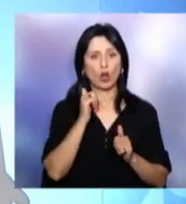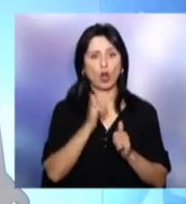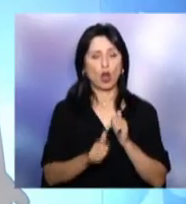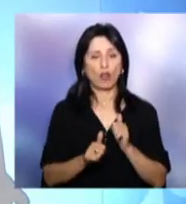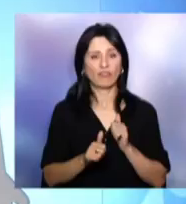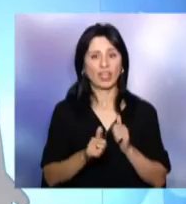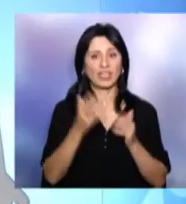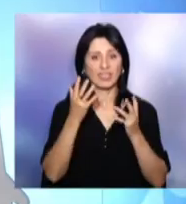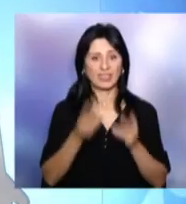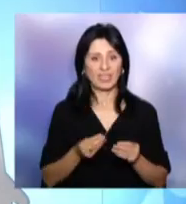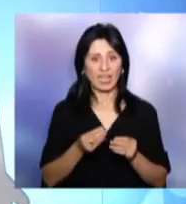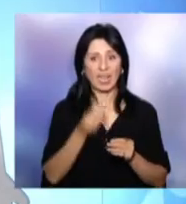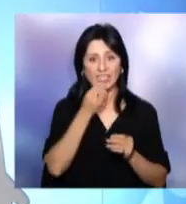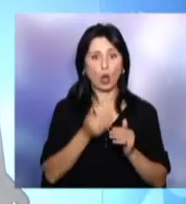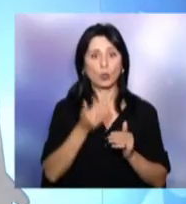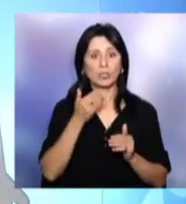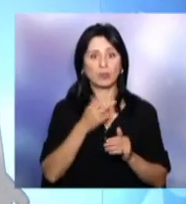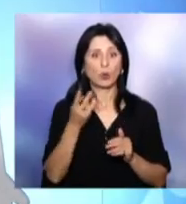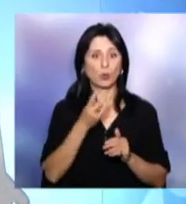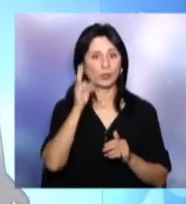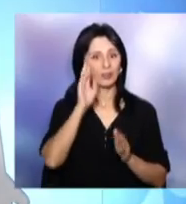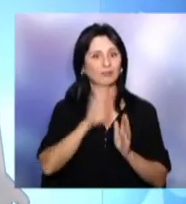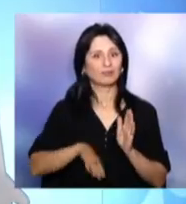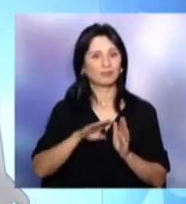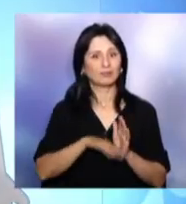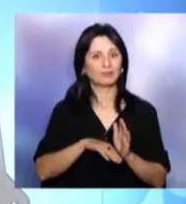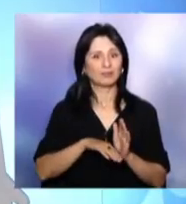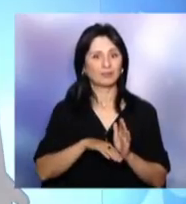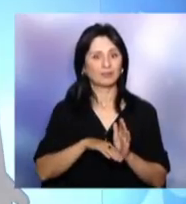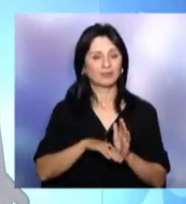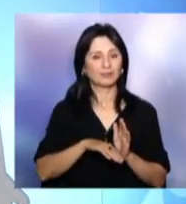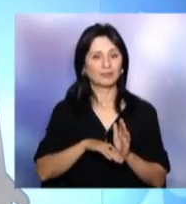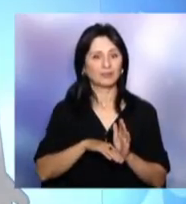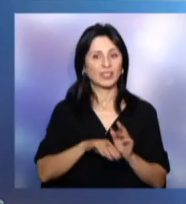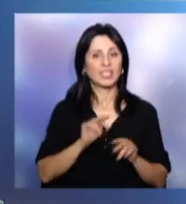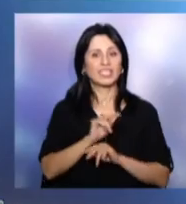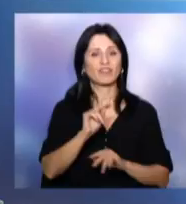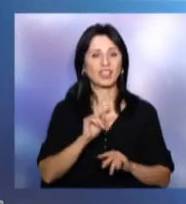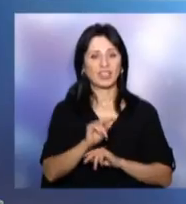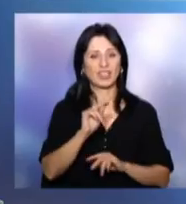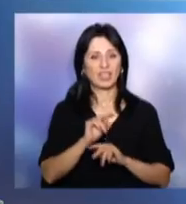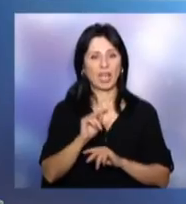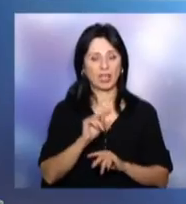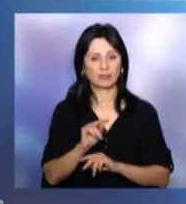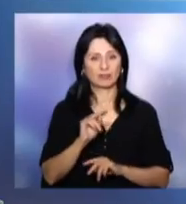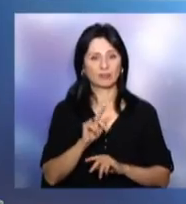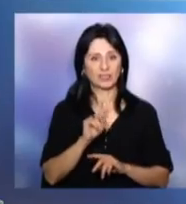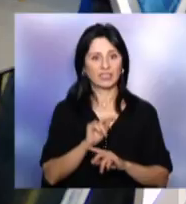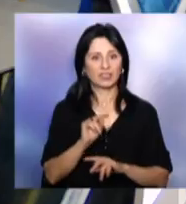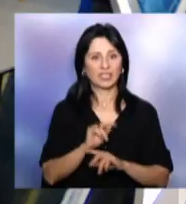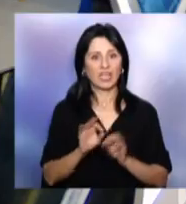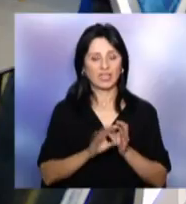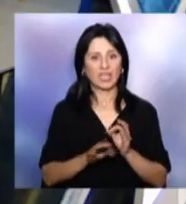ყოველ დღე საუზმემდე მან უნდა მოახდინოს დაცლა. ანუ ამის შემდეგ ვუტარებთ რეალურად. ამის